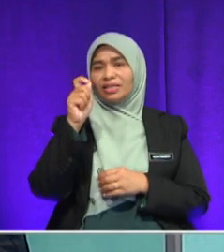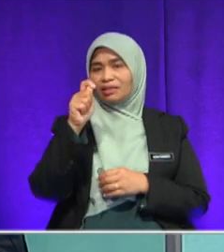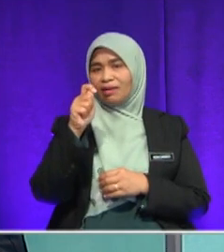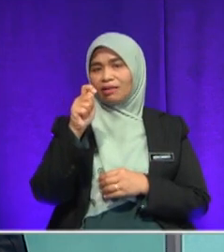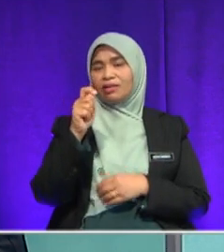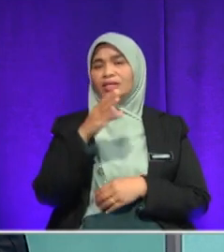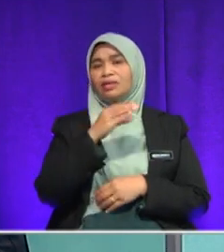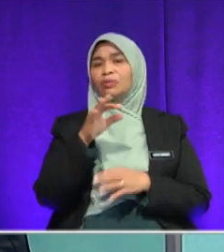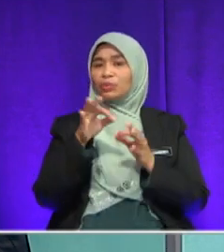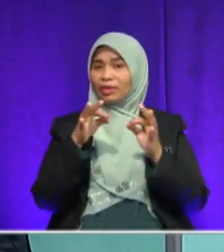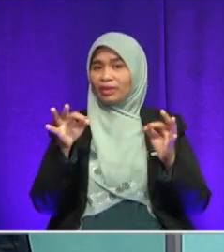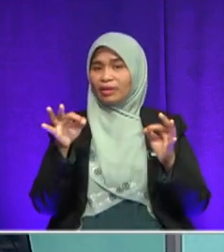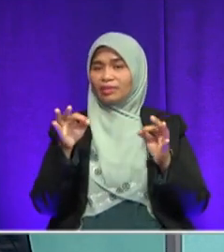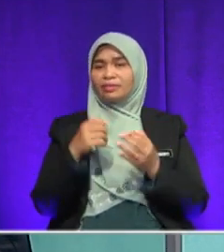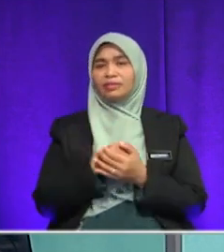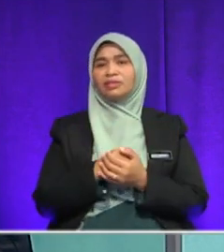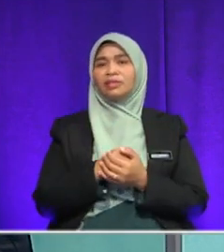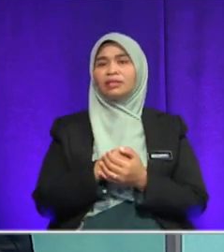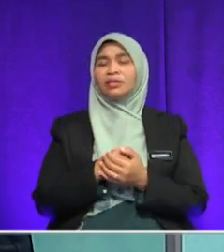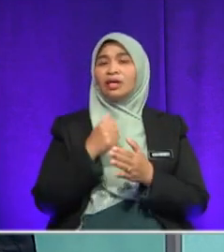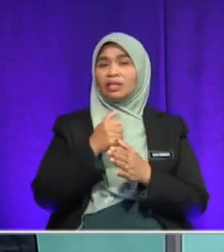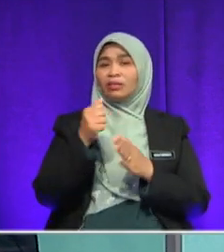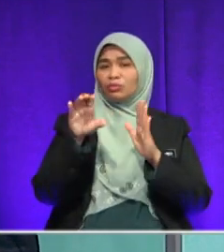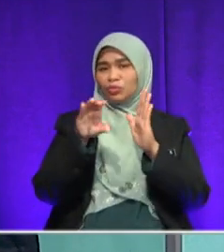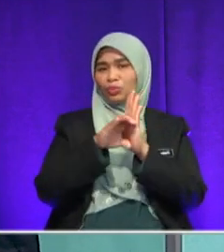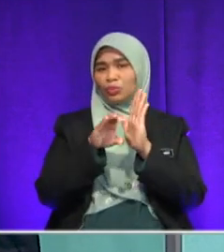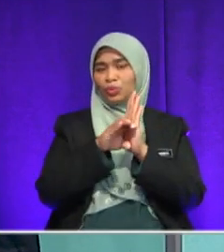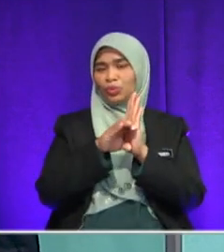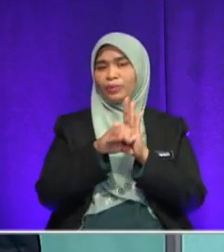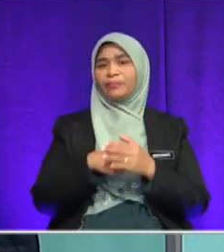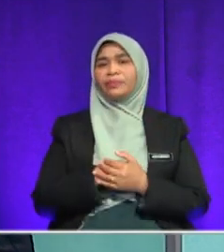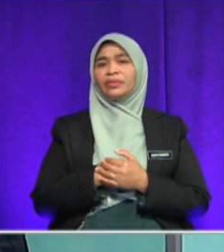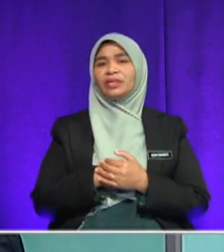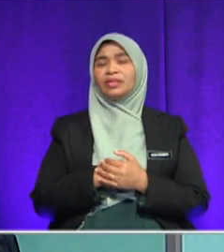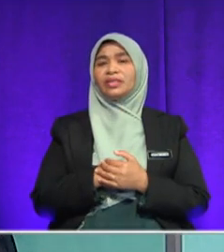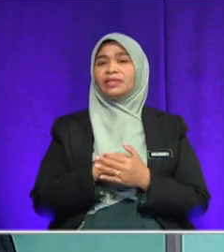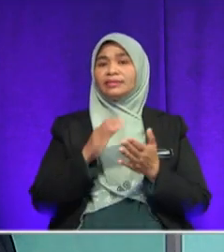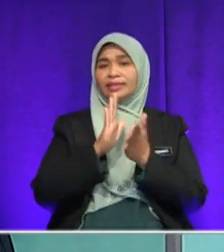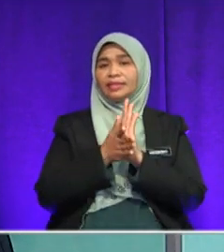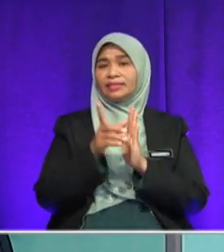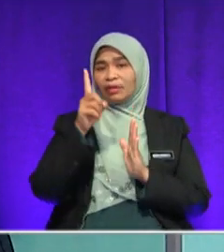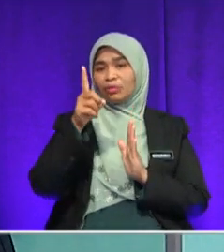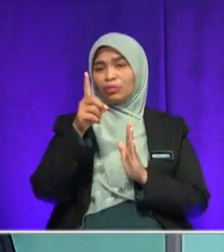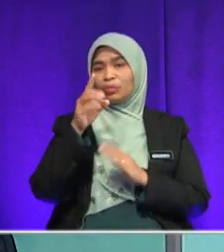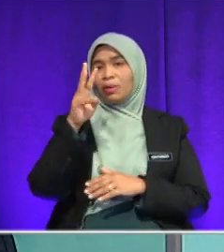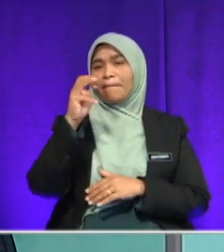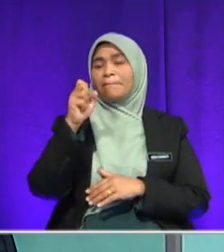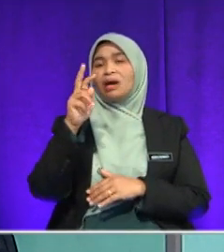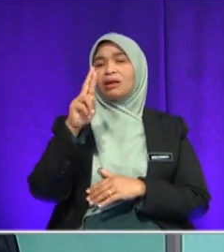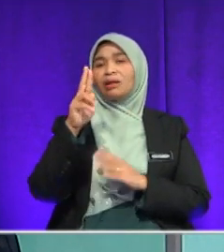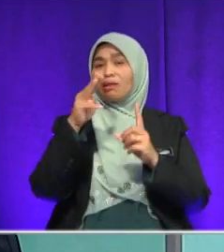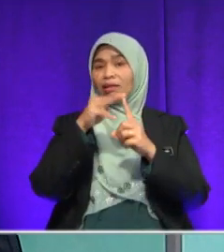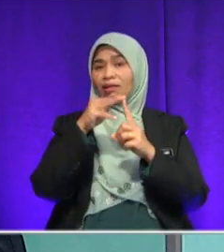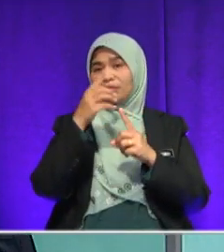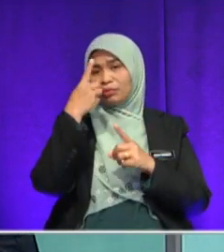dan huraian atau contoh. Okey. So satu markah untuk fakta, satu